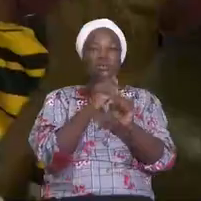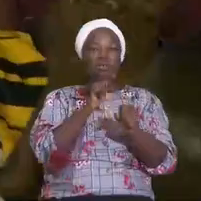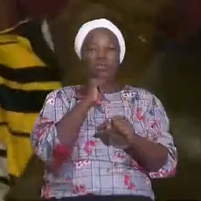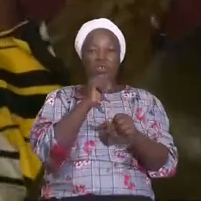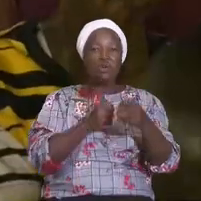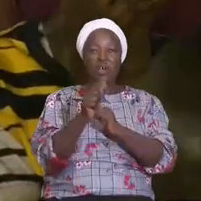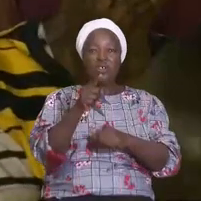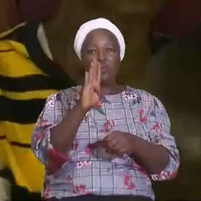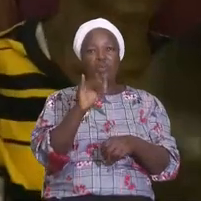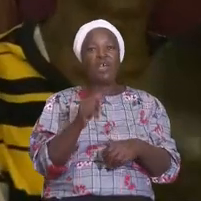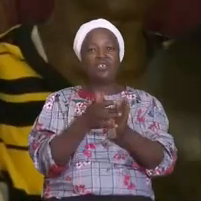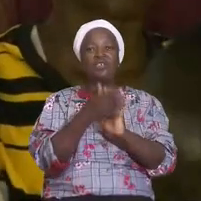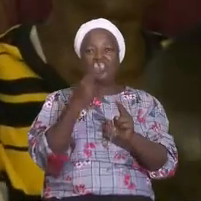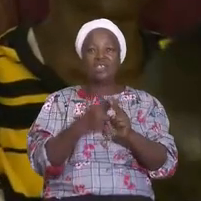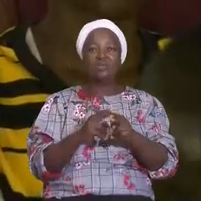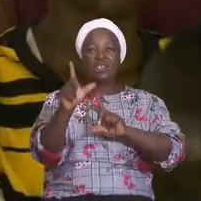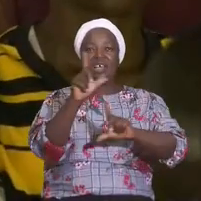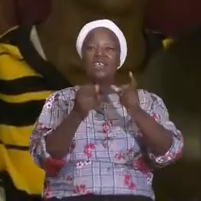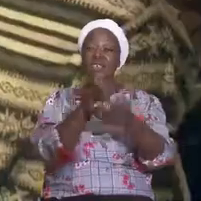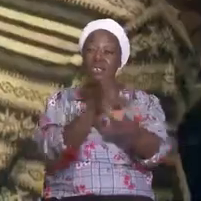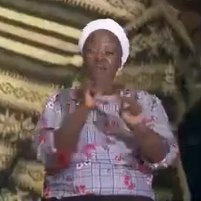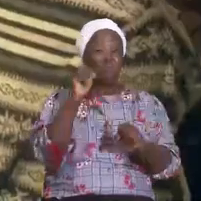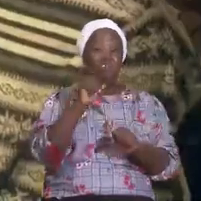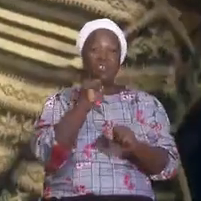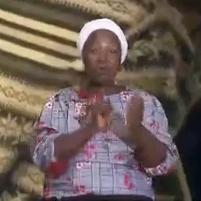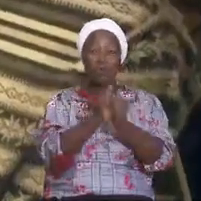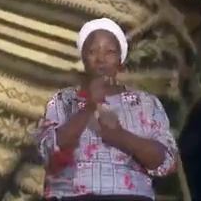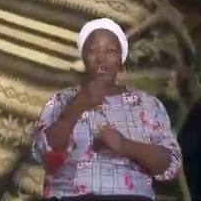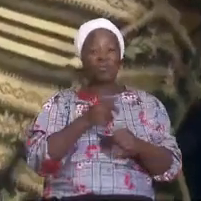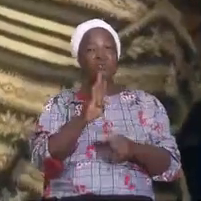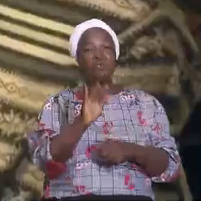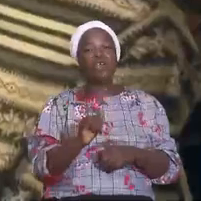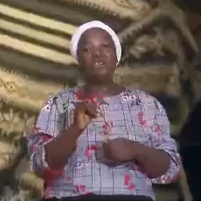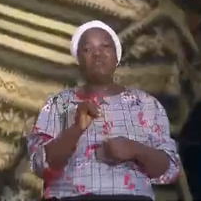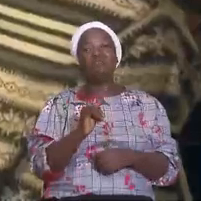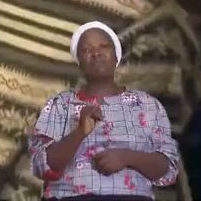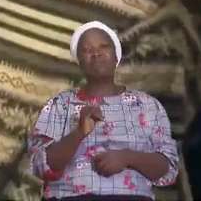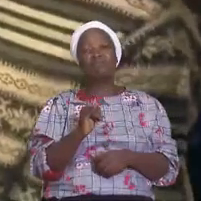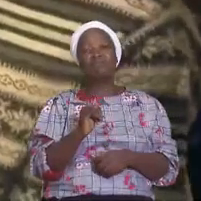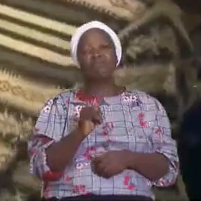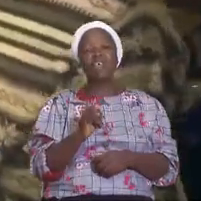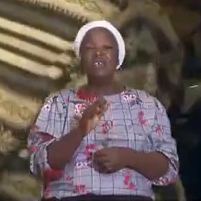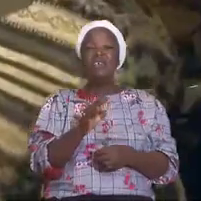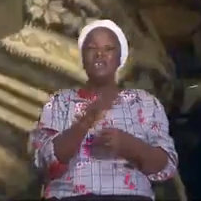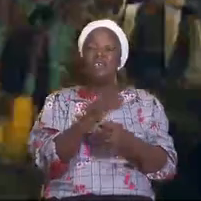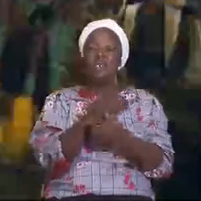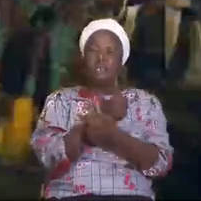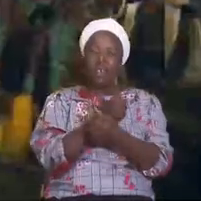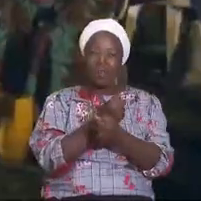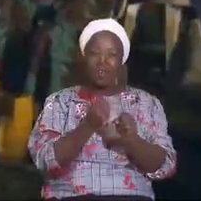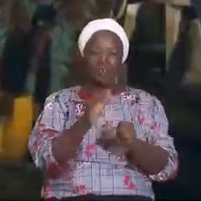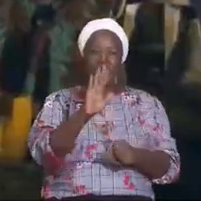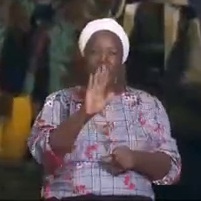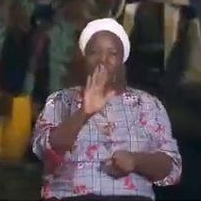te dépasser. Le salut ne va pas me dépasser. Dis-le pour toi, non? Le salut ne va pas me